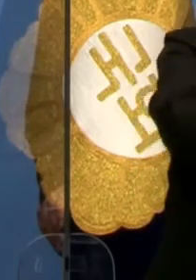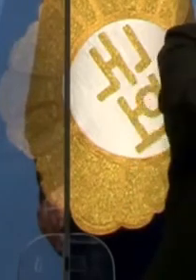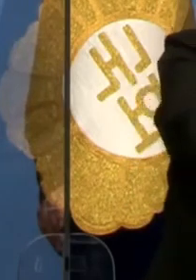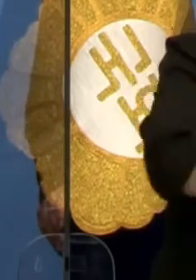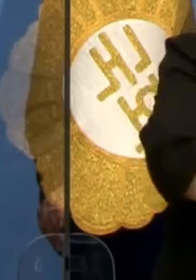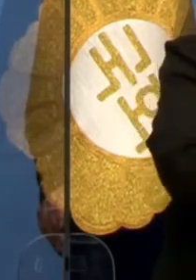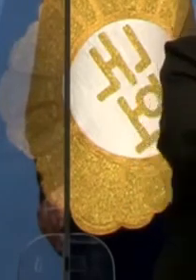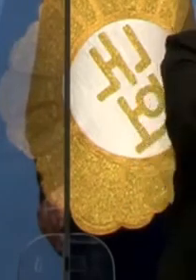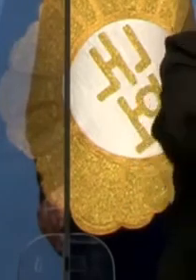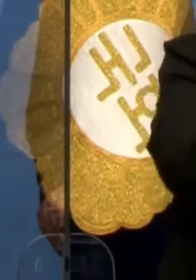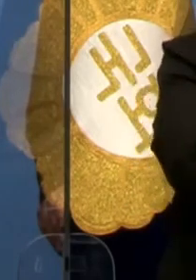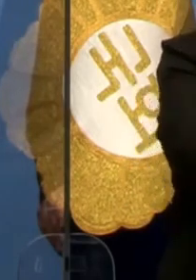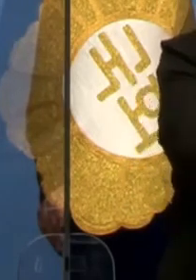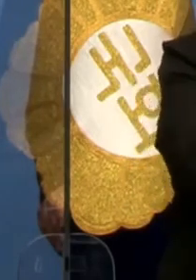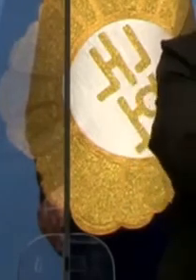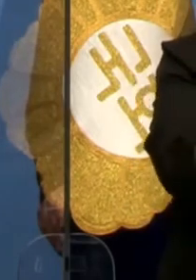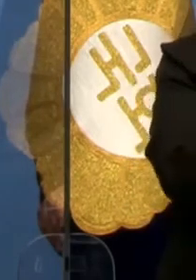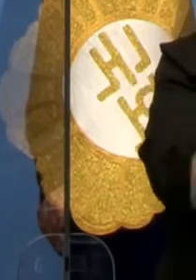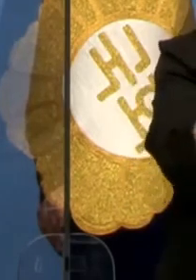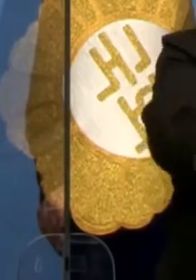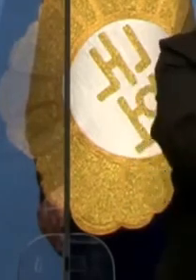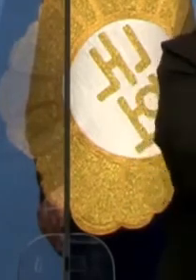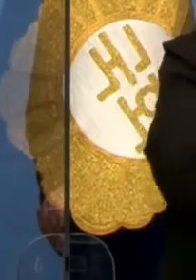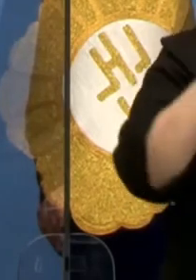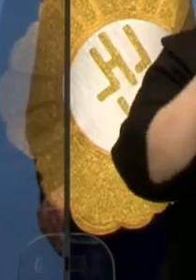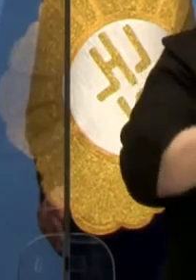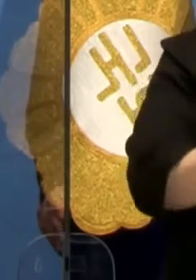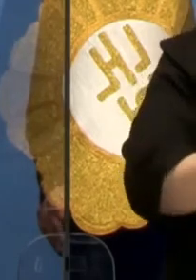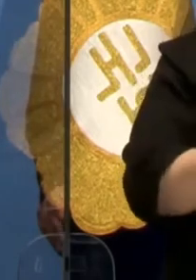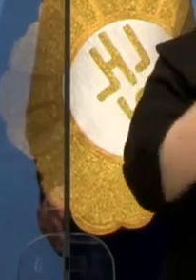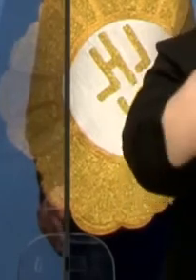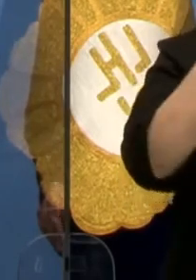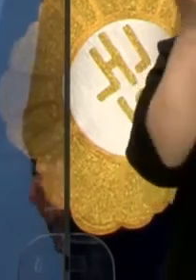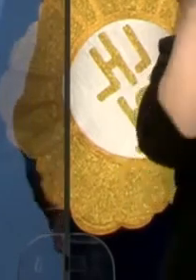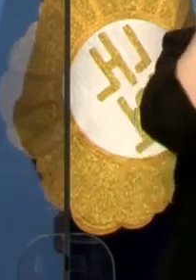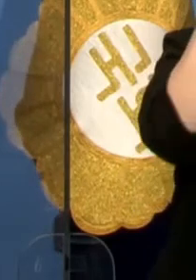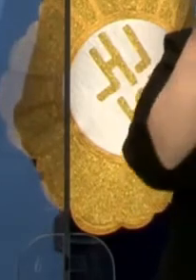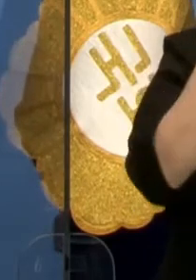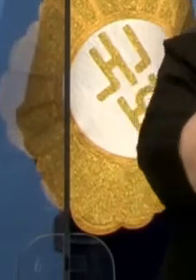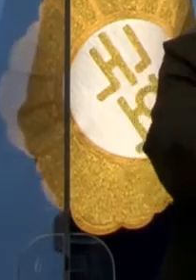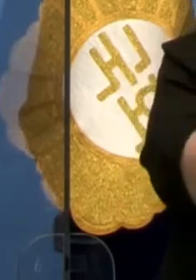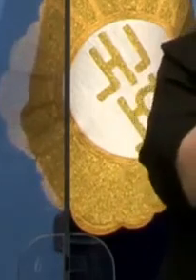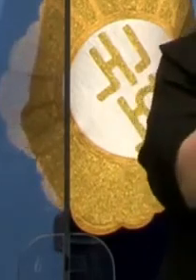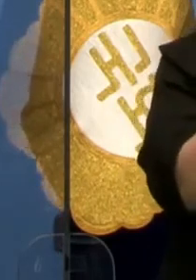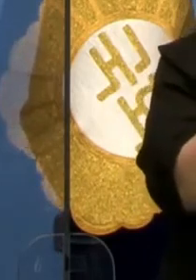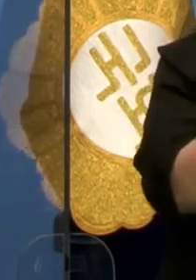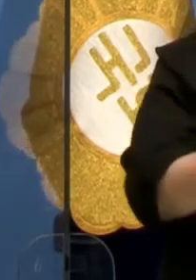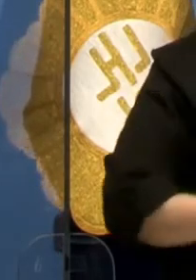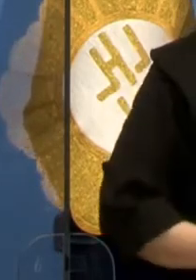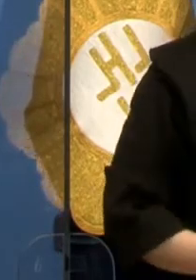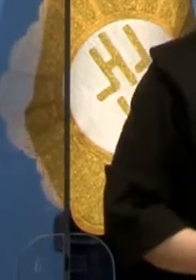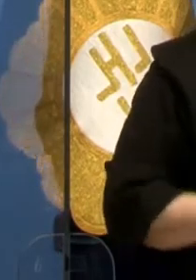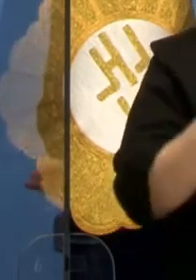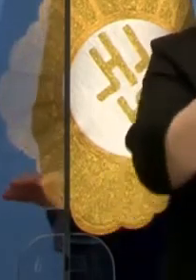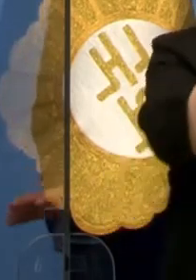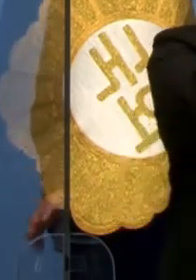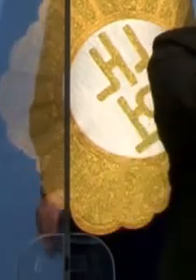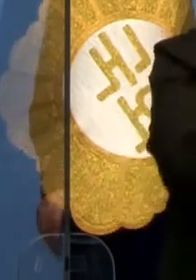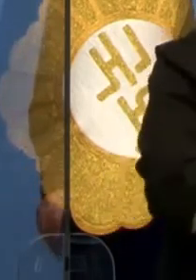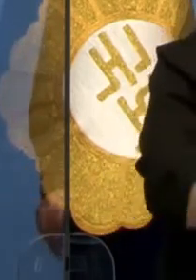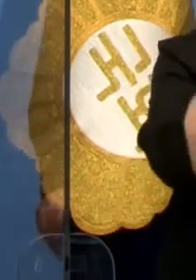기본권인 국무담임권과 피선거권에 대한 중대한 침해라는 것이 대법원의 판결 요지입니다. 이 같은